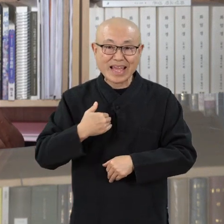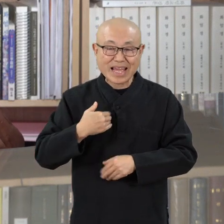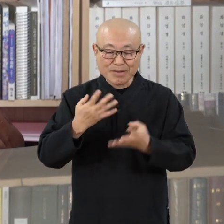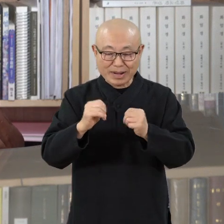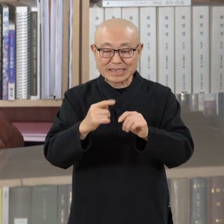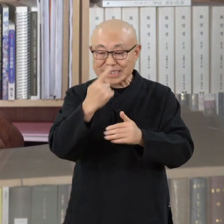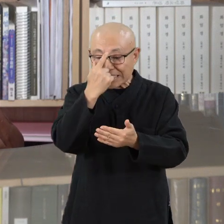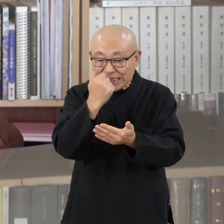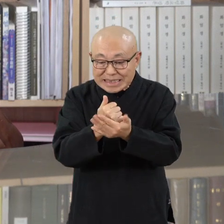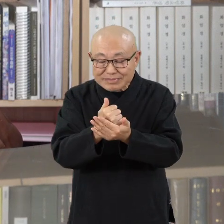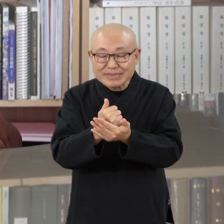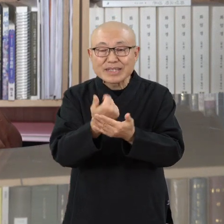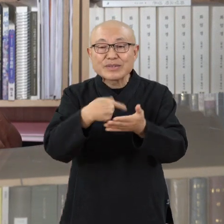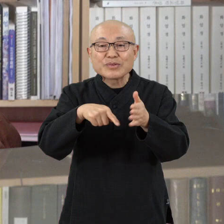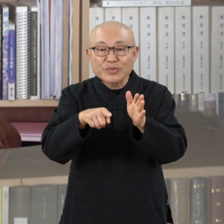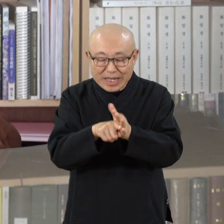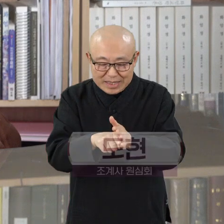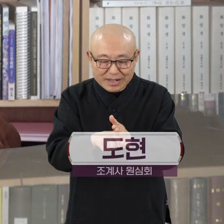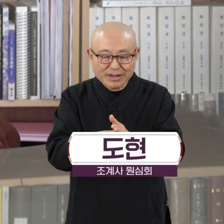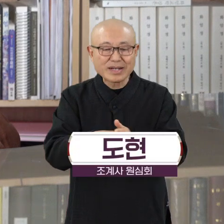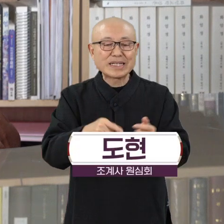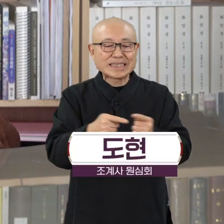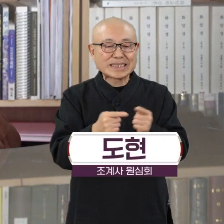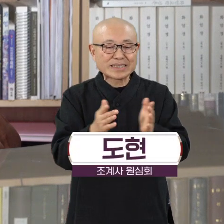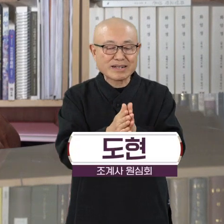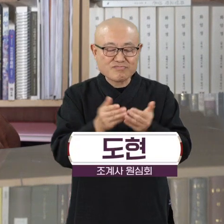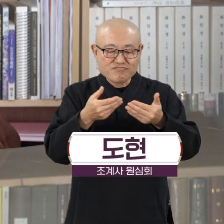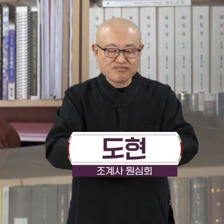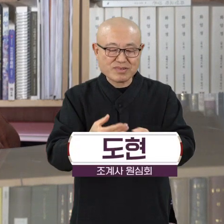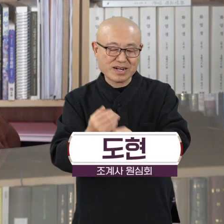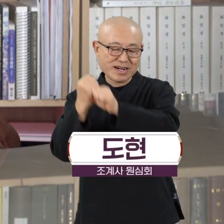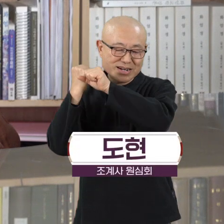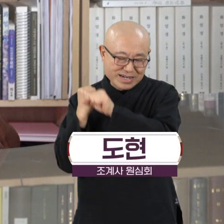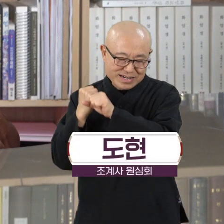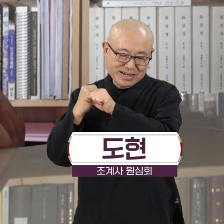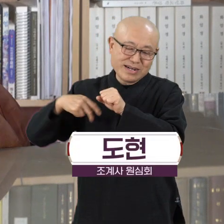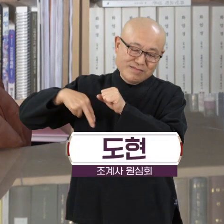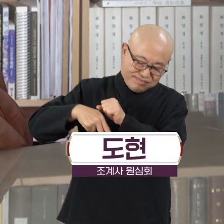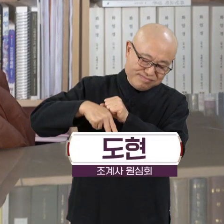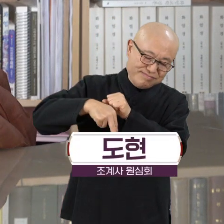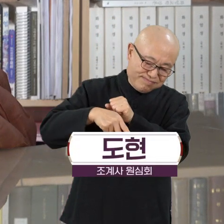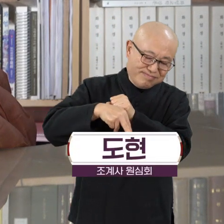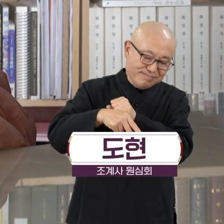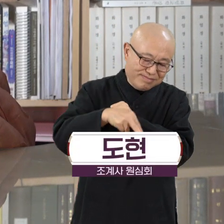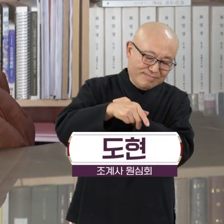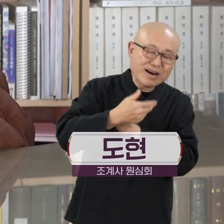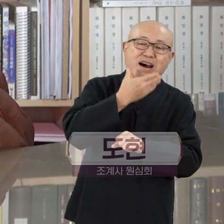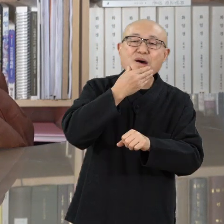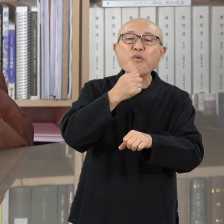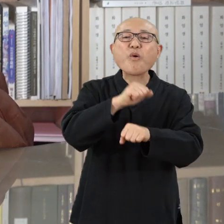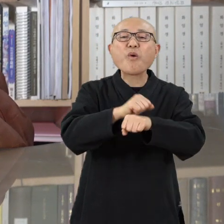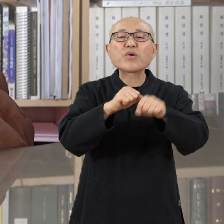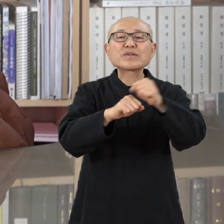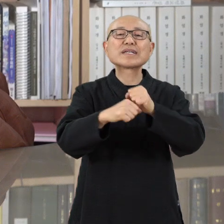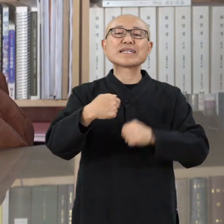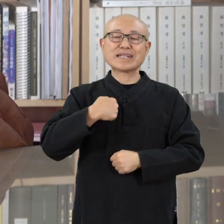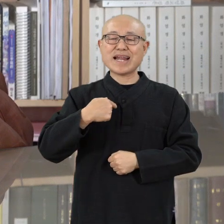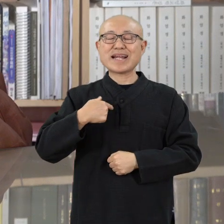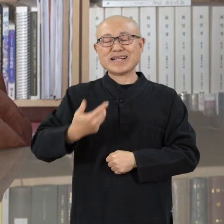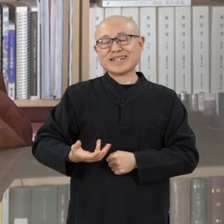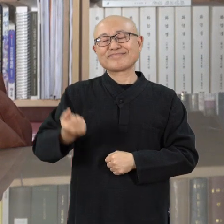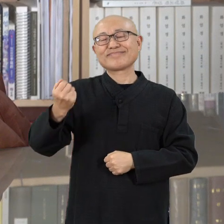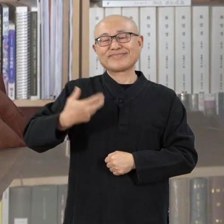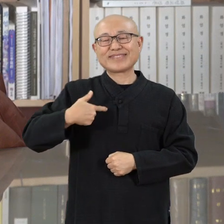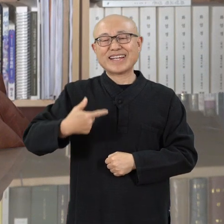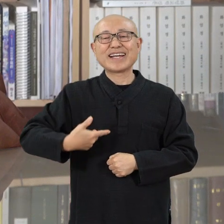대중을 위해서 오늘 짓는, 걸어와서 짐을 지고 또 돌아가는 이 공덕은 나의 공덕이다.